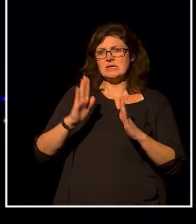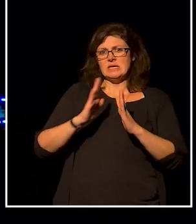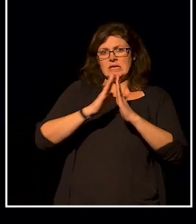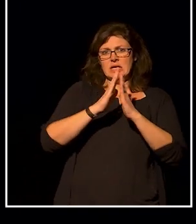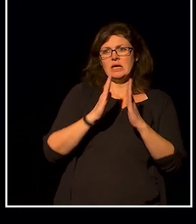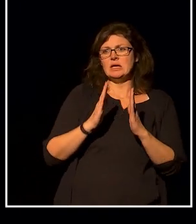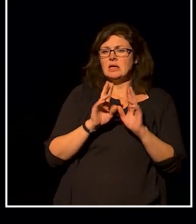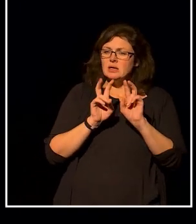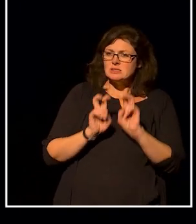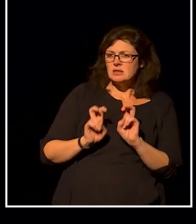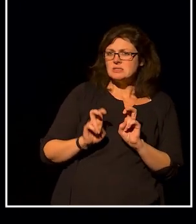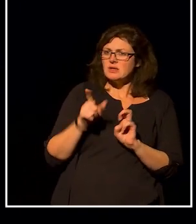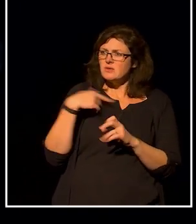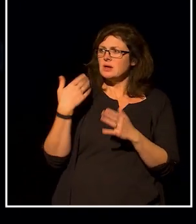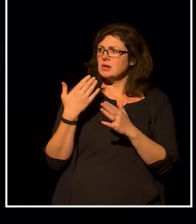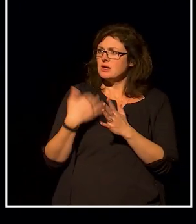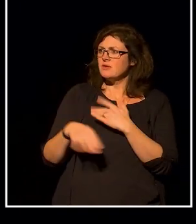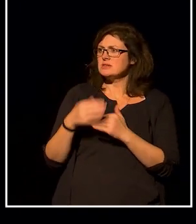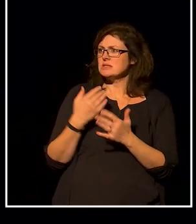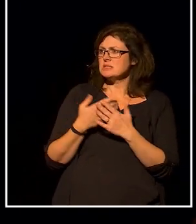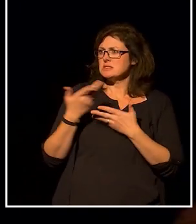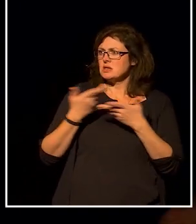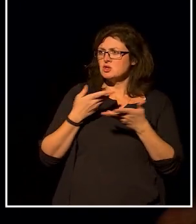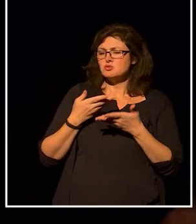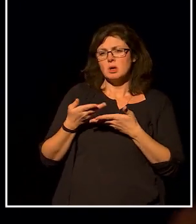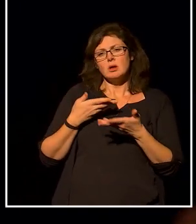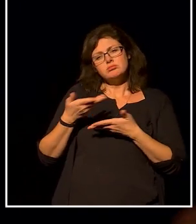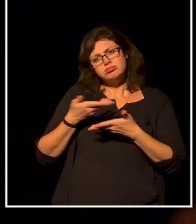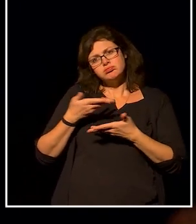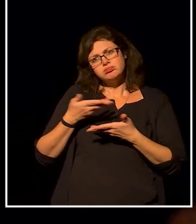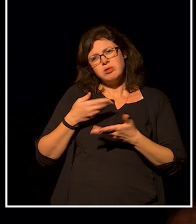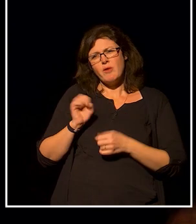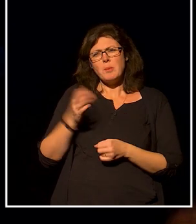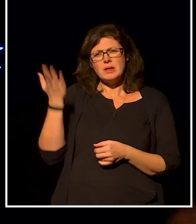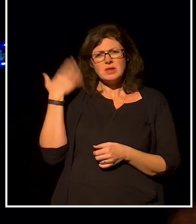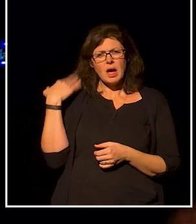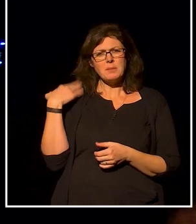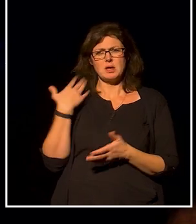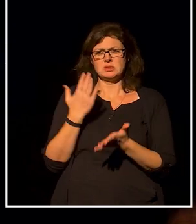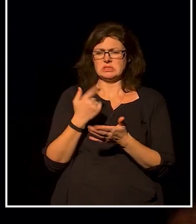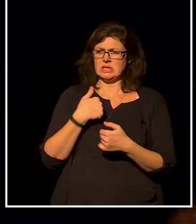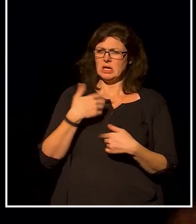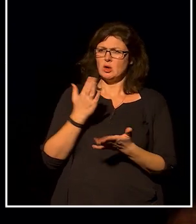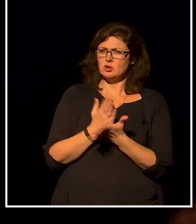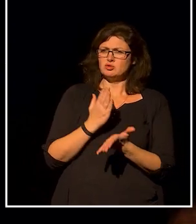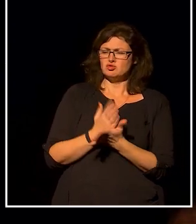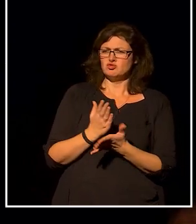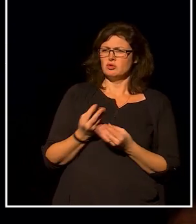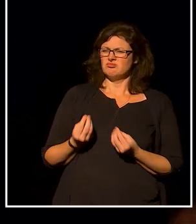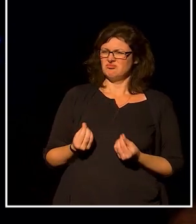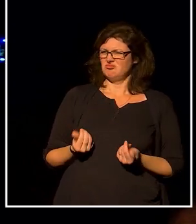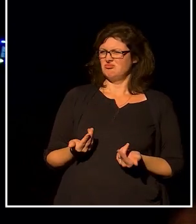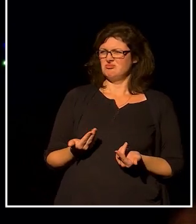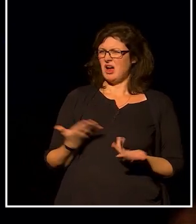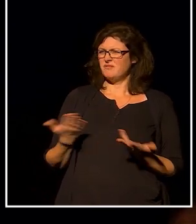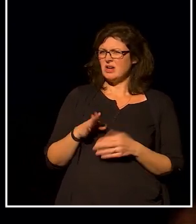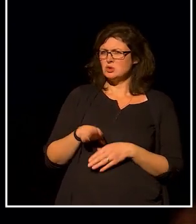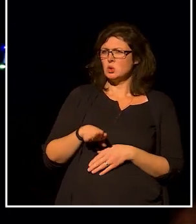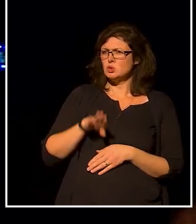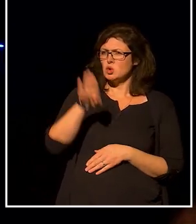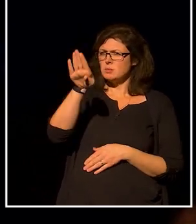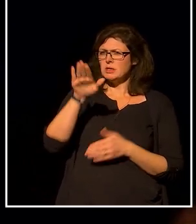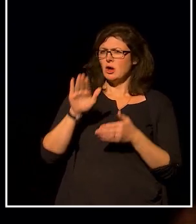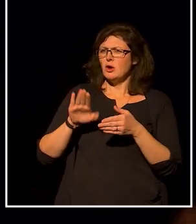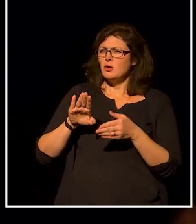dieses Gespräch knapp geführt, weil ich damals schon das Gefühl hatte, dass das, was da auf der Documenta 15 und